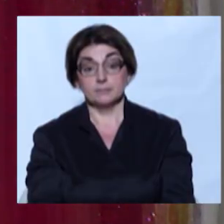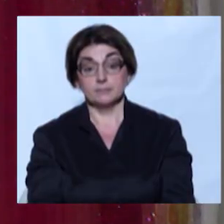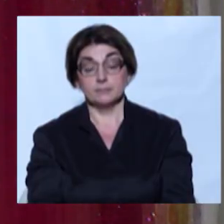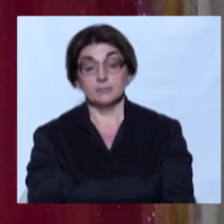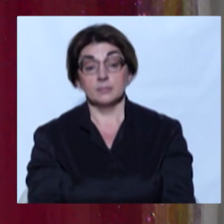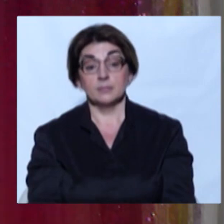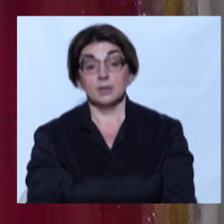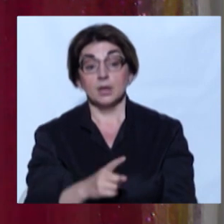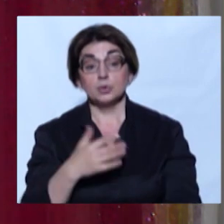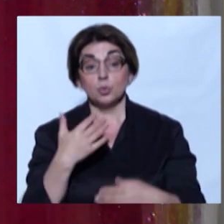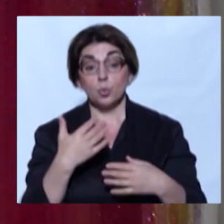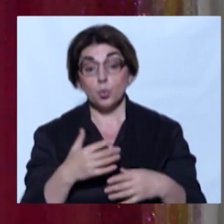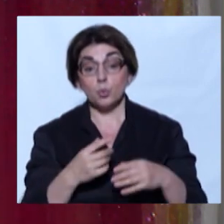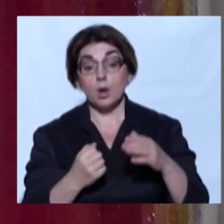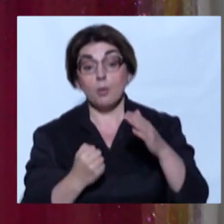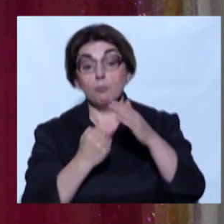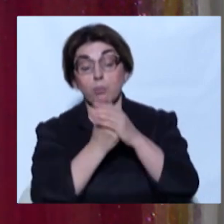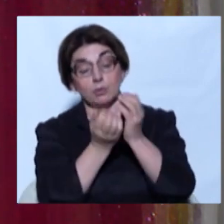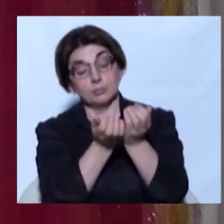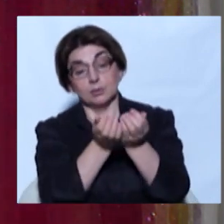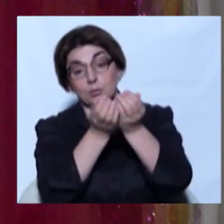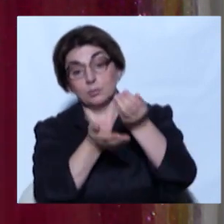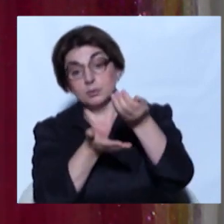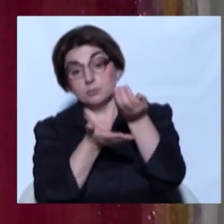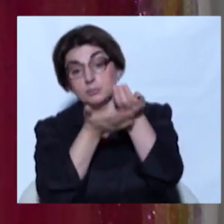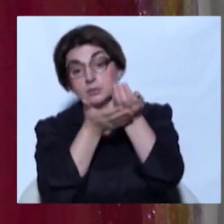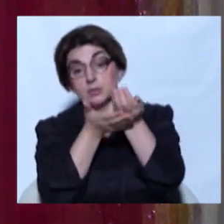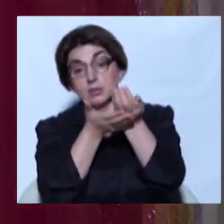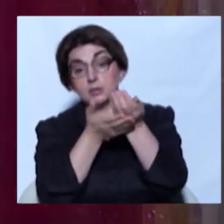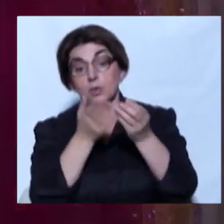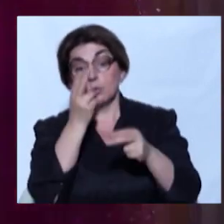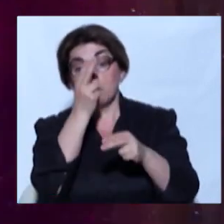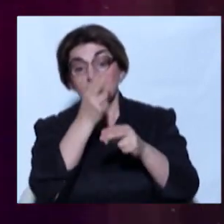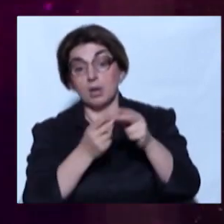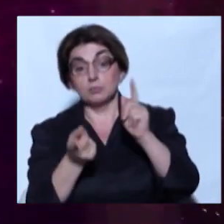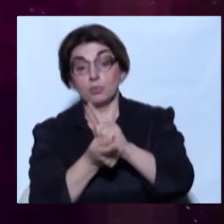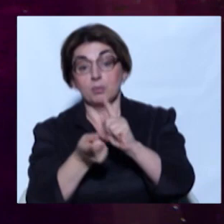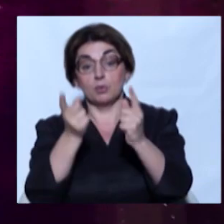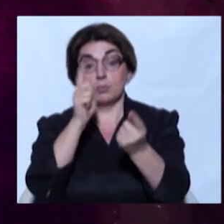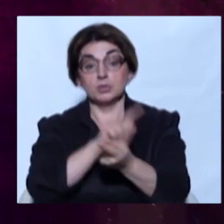და ის როდესაც შეეხება კოლბის ფსკერს, როგორც გითხარით, ისე მყარ მდგომარეობაში გატავა.